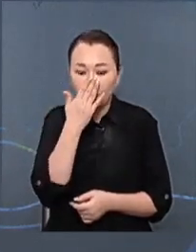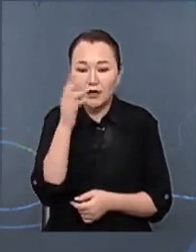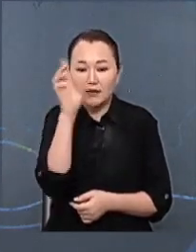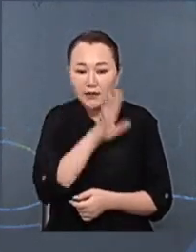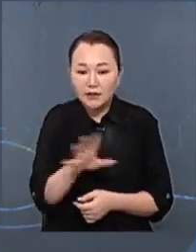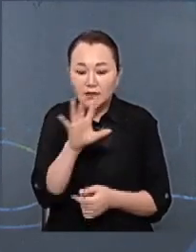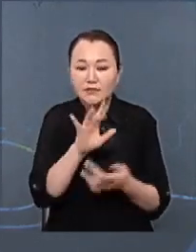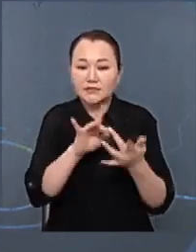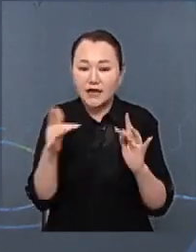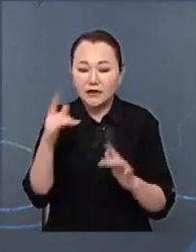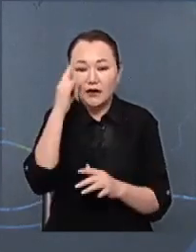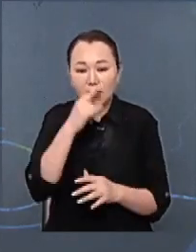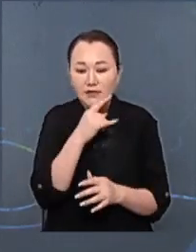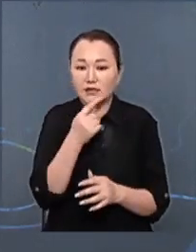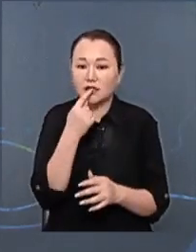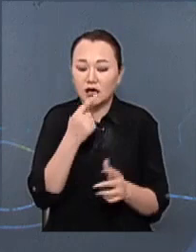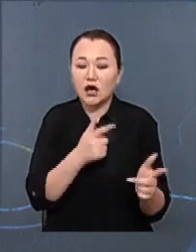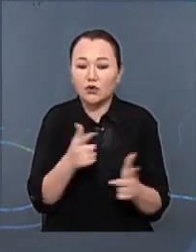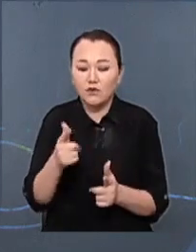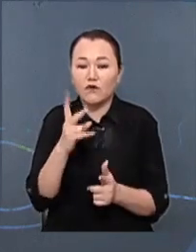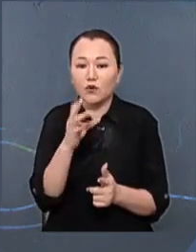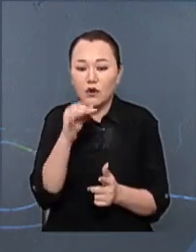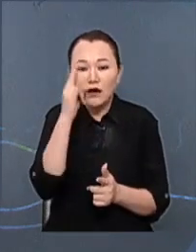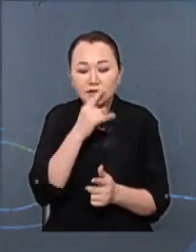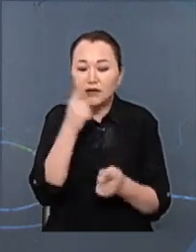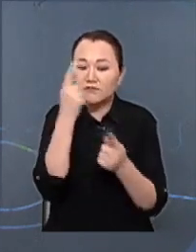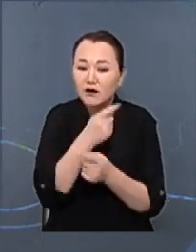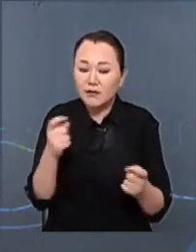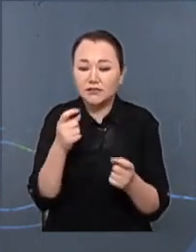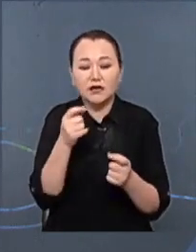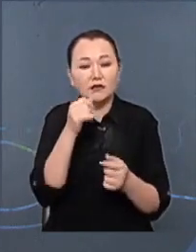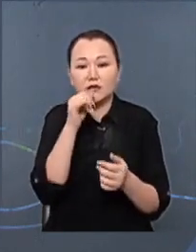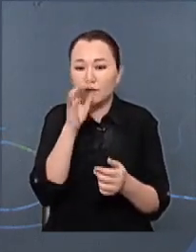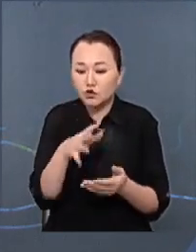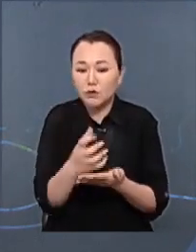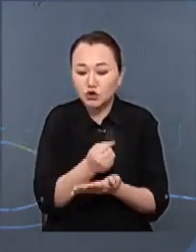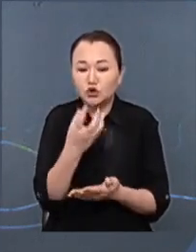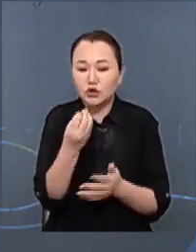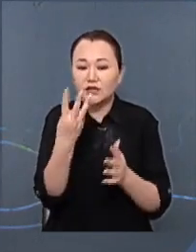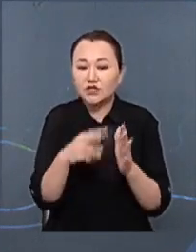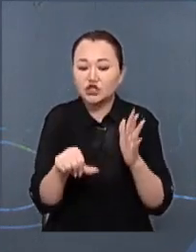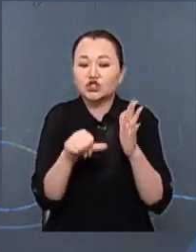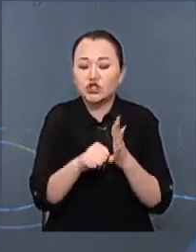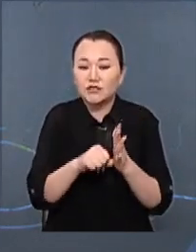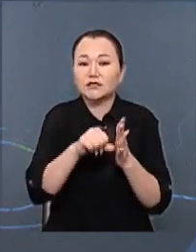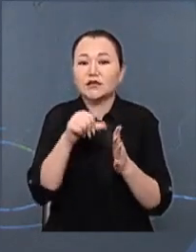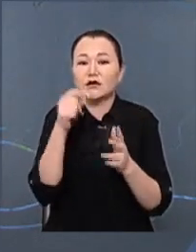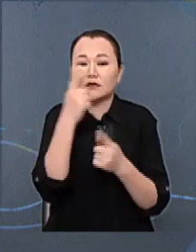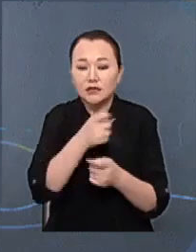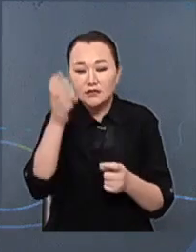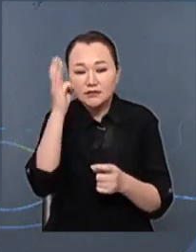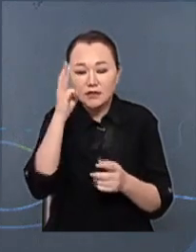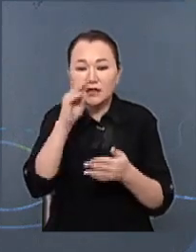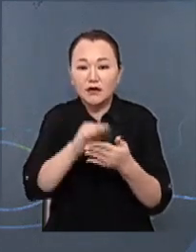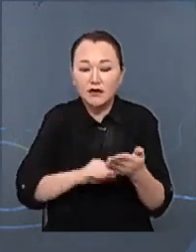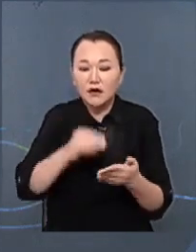елдер сайттарының қазақ тілді нұсқасын әзірлеп қойған, бірақ қазақша ақпарат қол жетімсіз. Әрі 36 елшіліктің сайтында қазақ